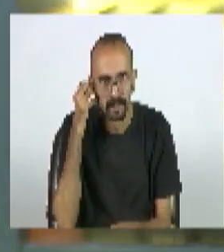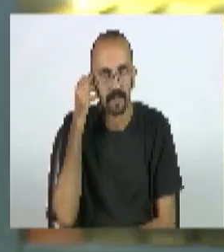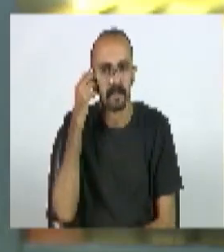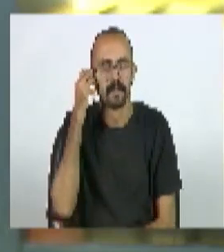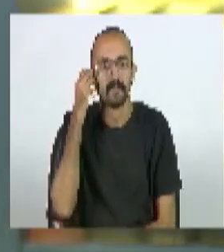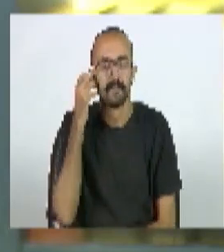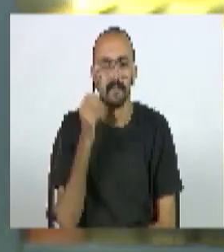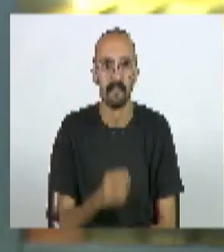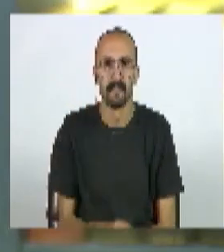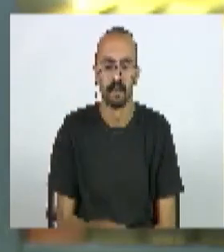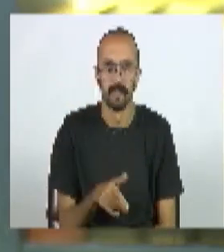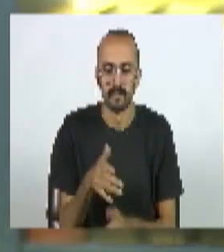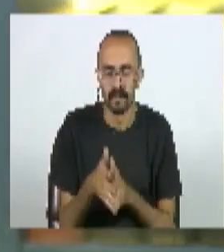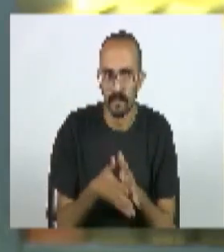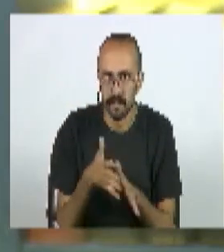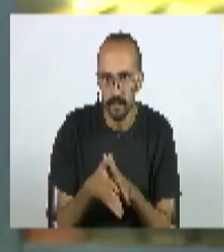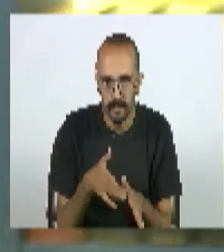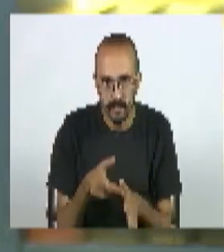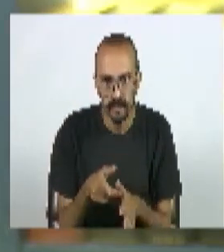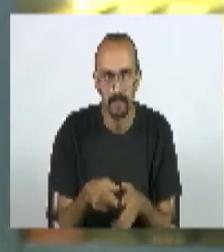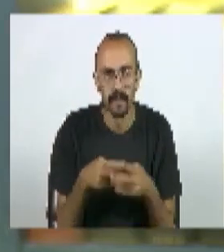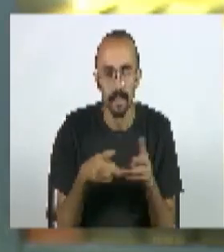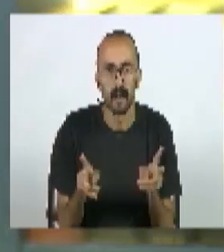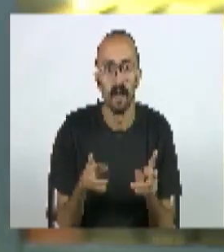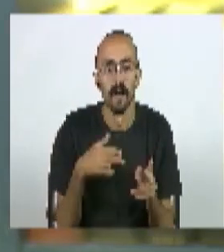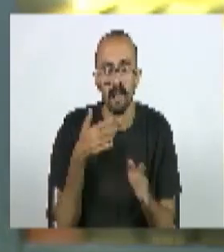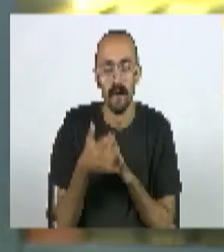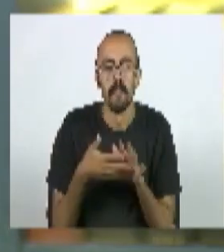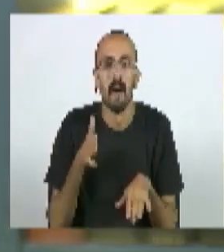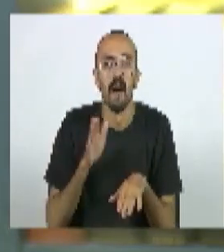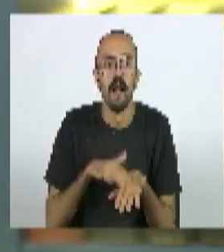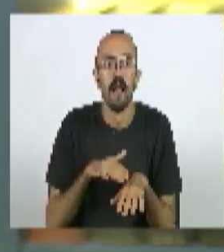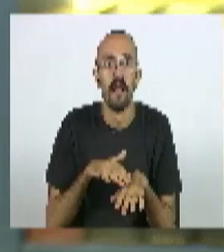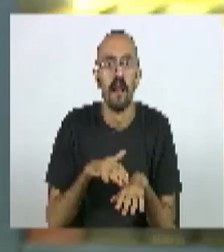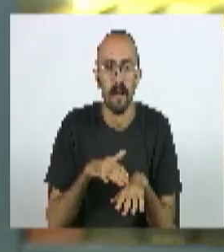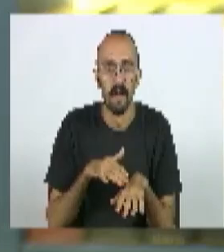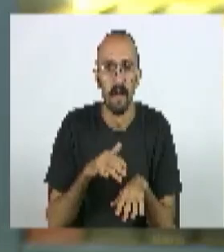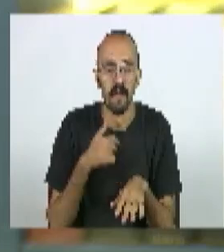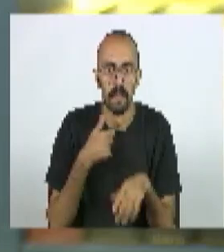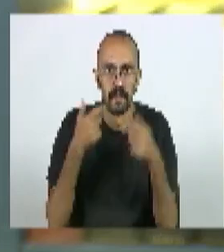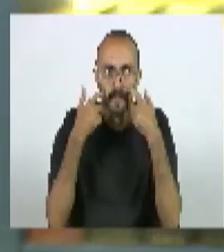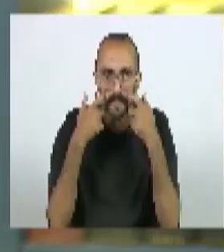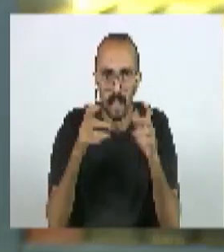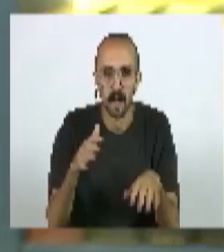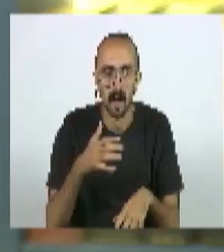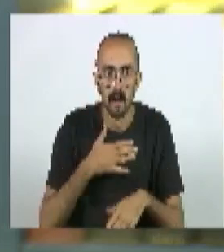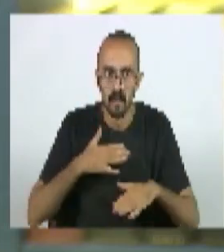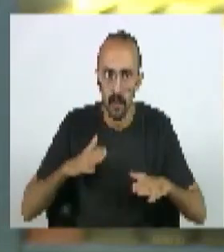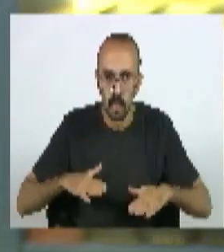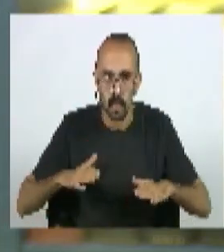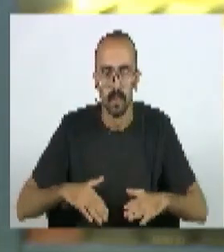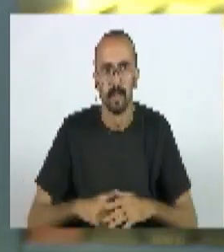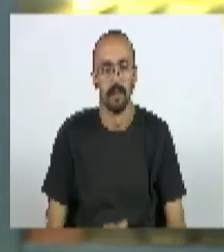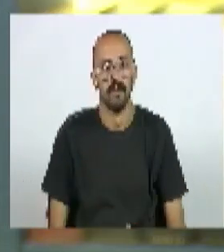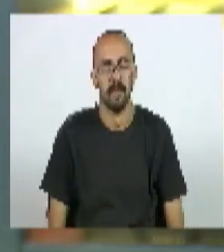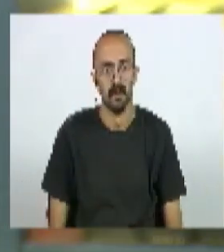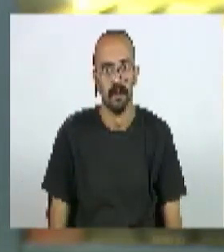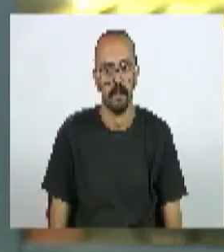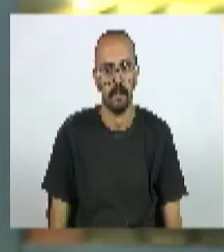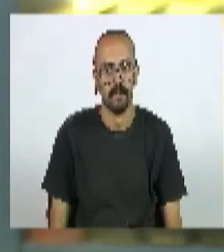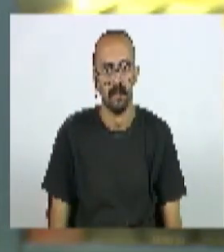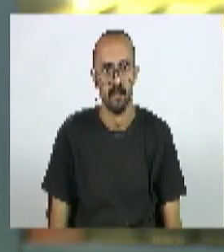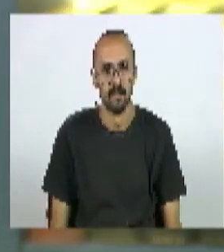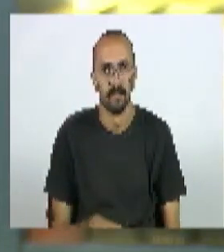فمن هذا المنطلق أنا قلت أن أنا أكلمكم عن التجربة اللي أنا يعني عشتها أو تعايشت معها